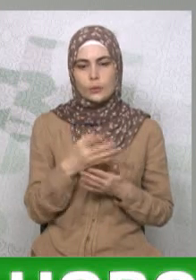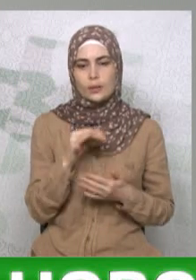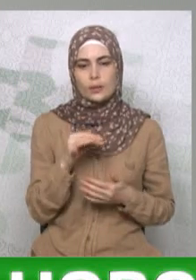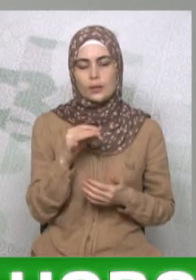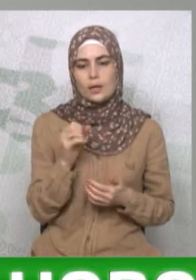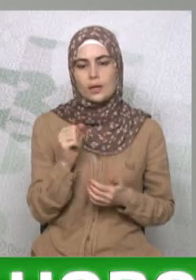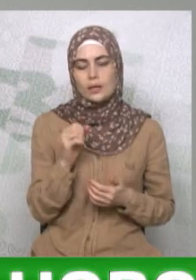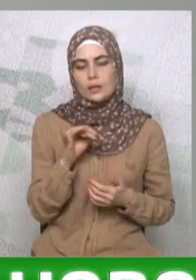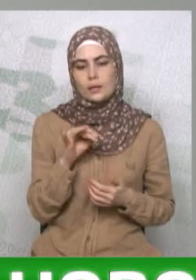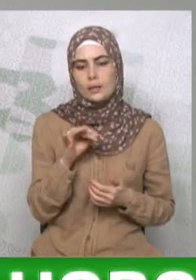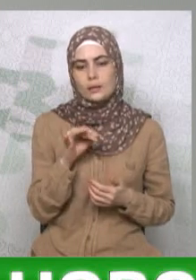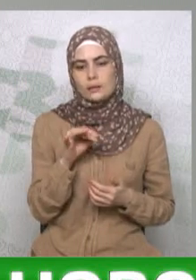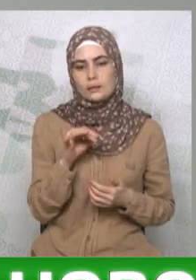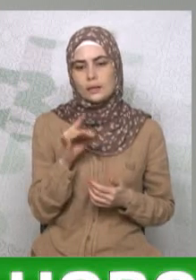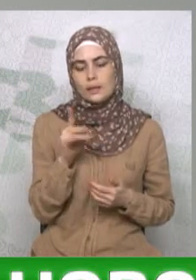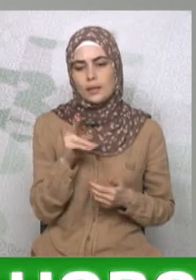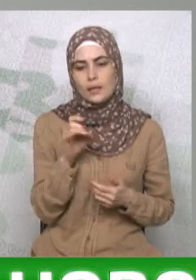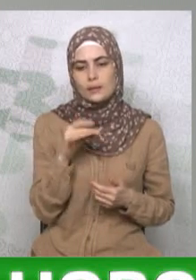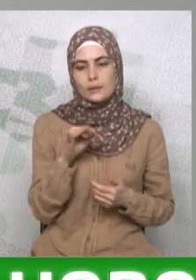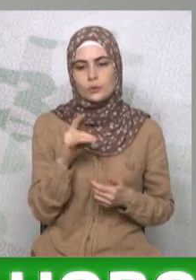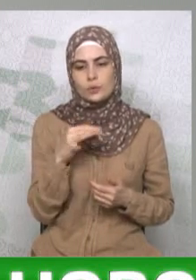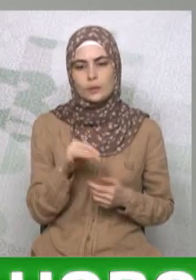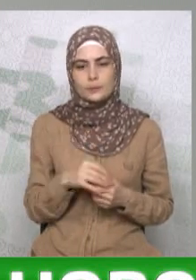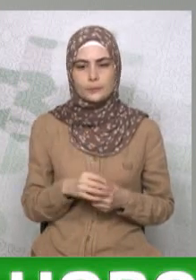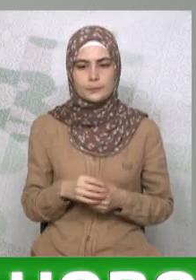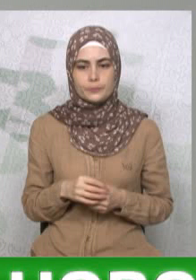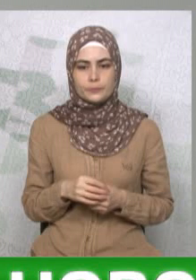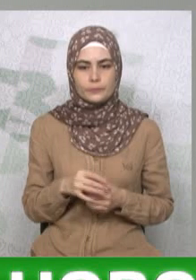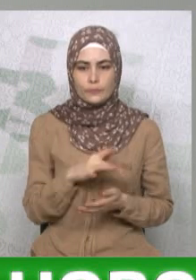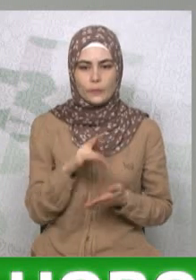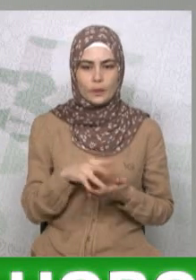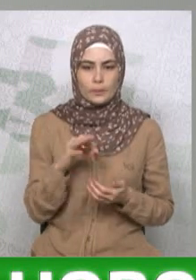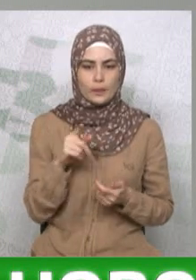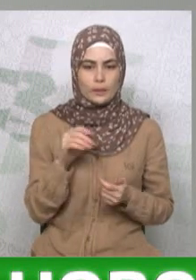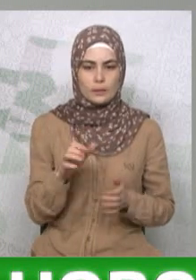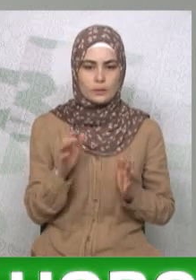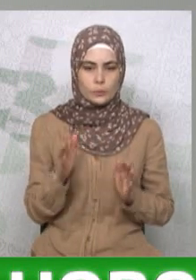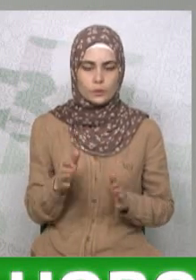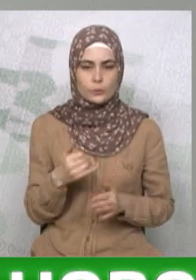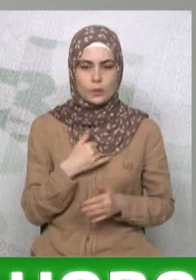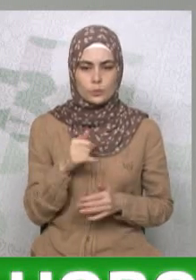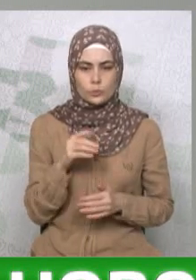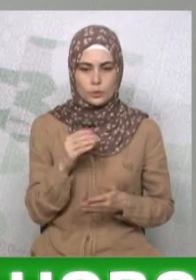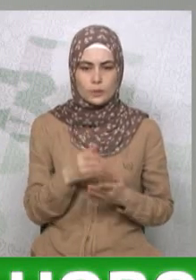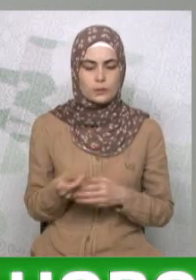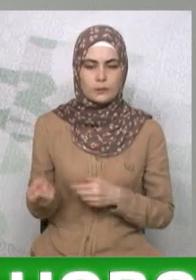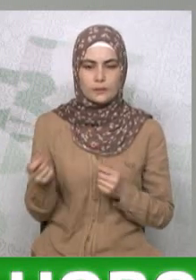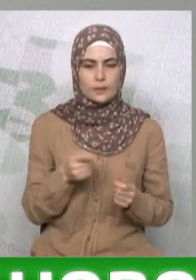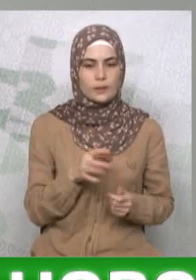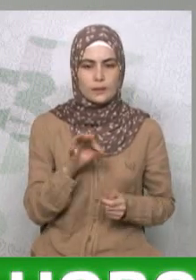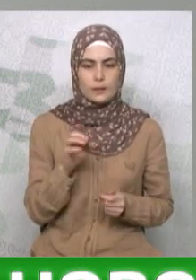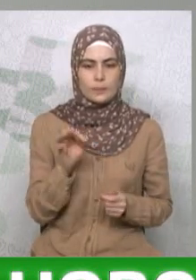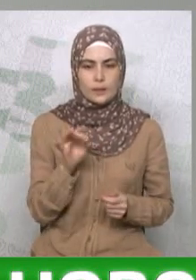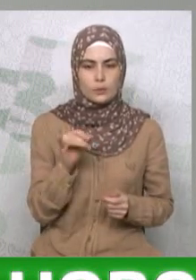Магасе. И базироваться он будет в образовательном центре города Магас. У нас уже завезено оборудование, сейчас